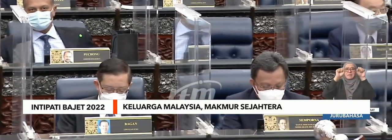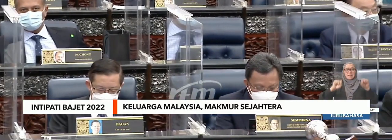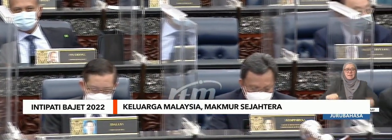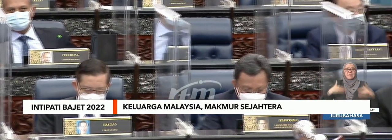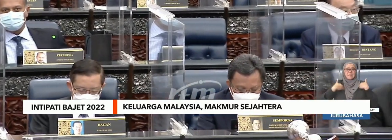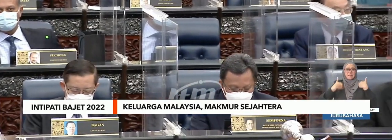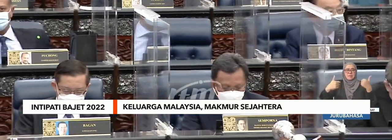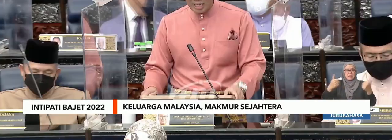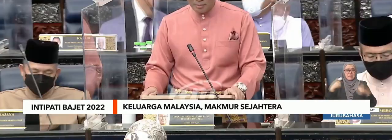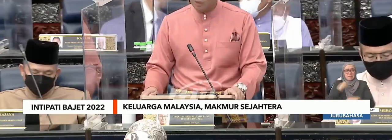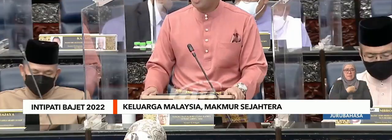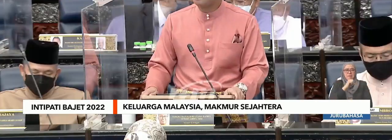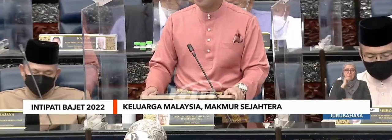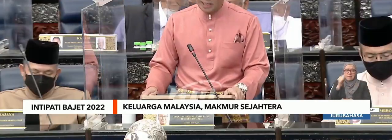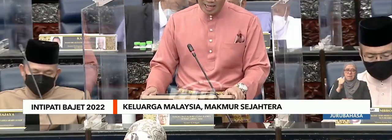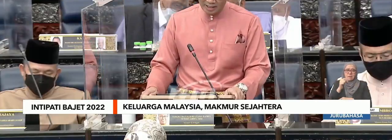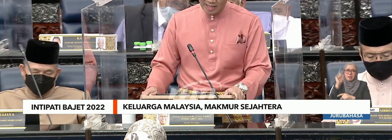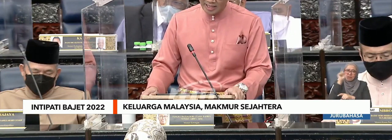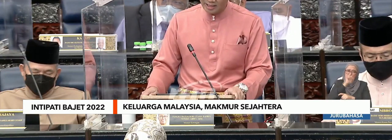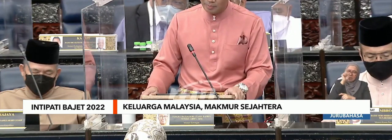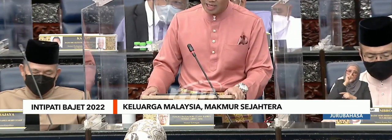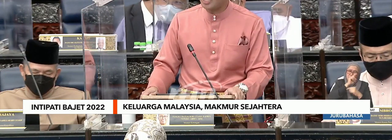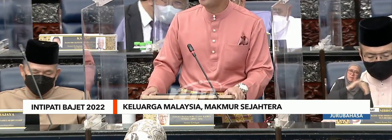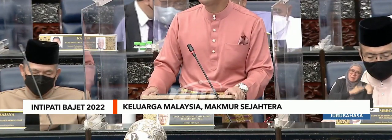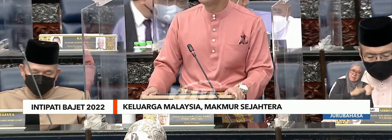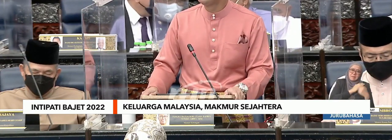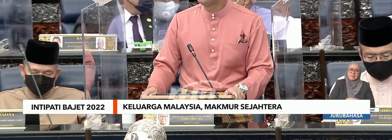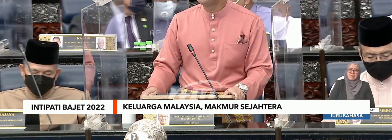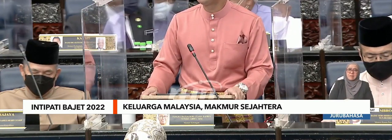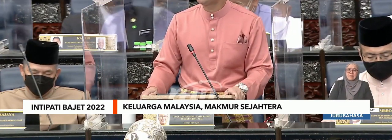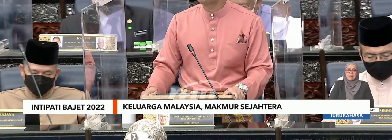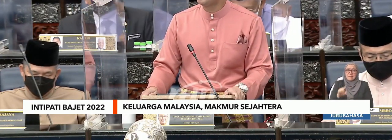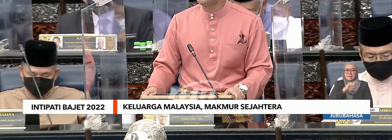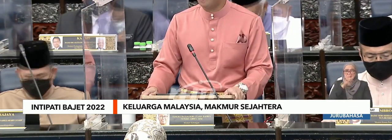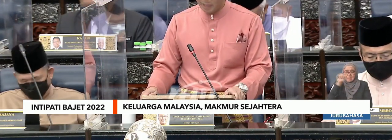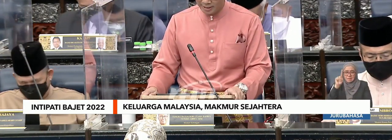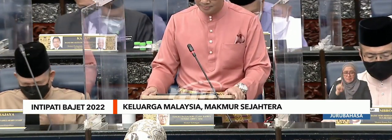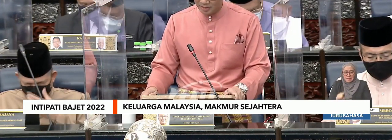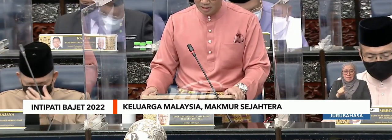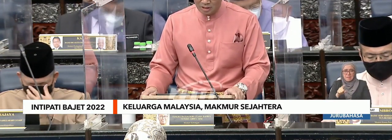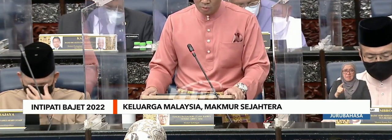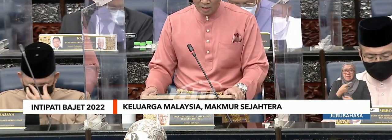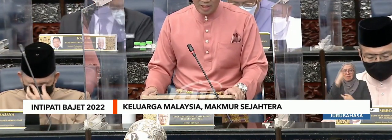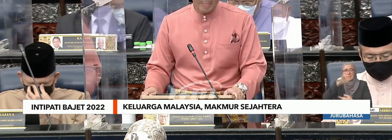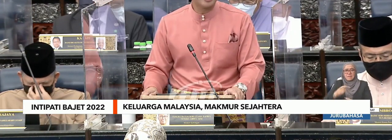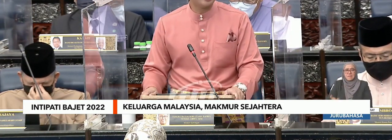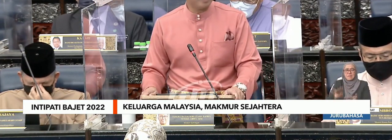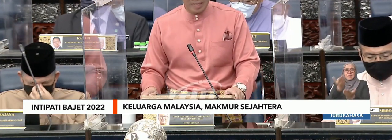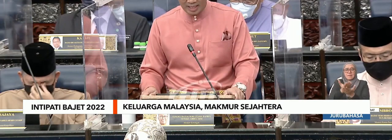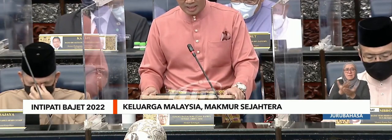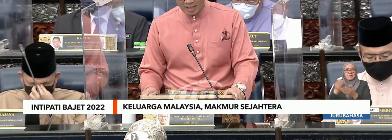berkurang kepada 600 daripada Kid Ink berbanding 65 protes pada 20 21 tidak